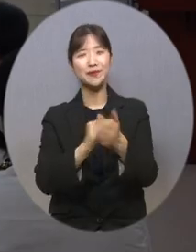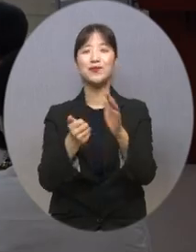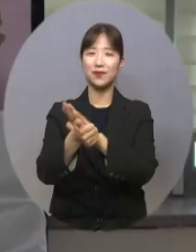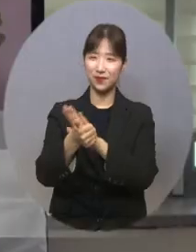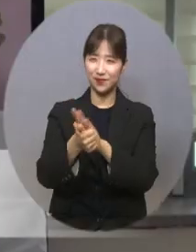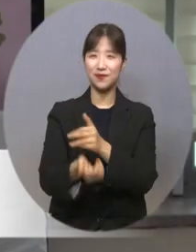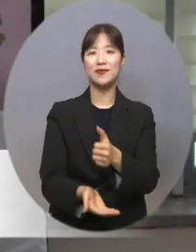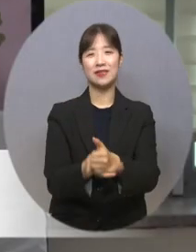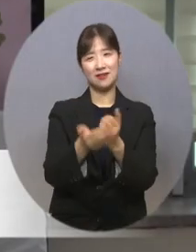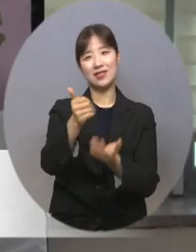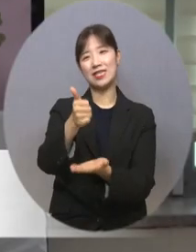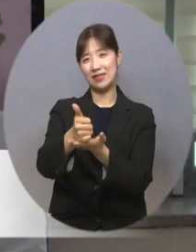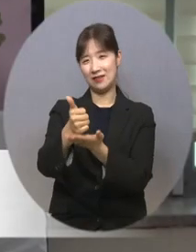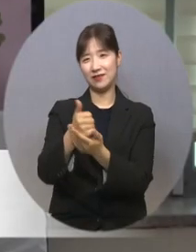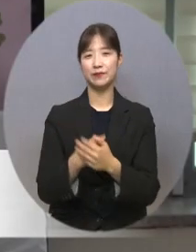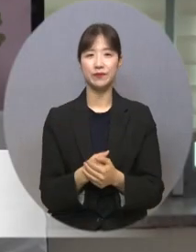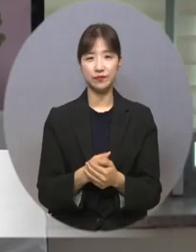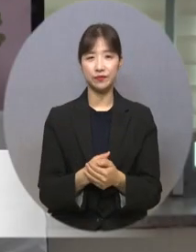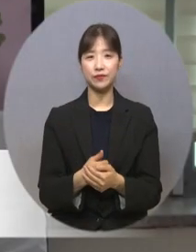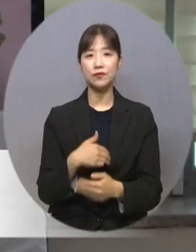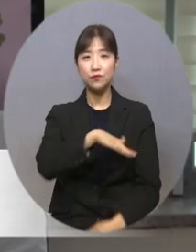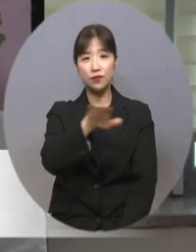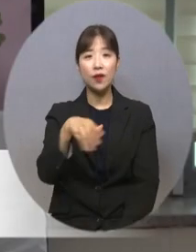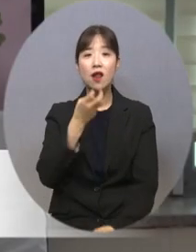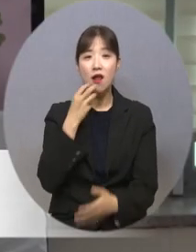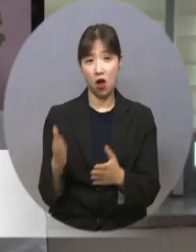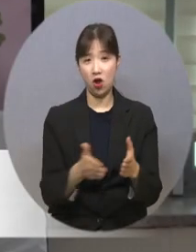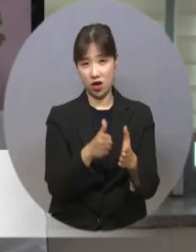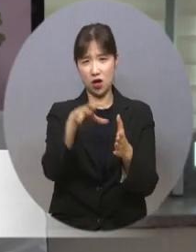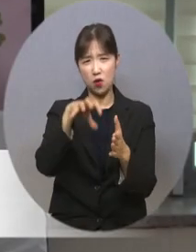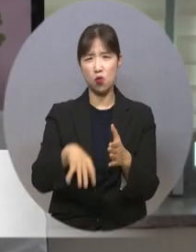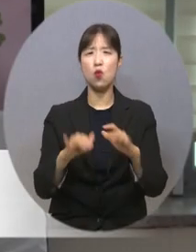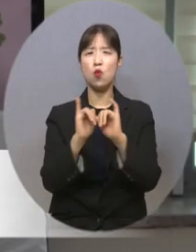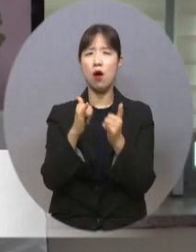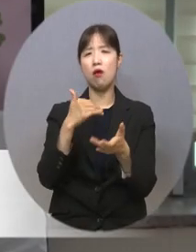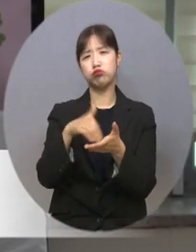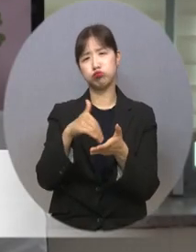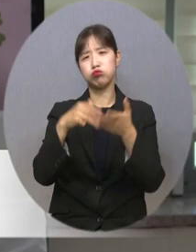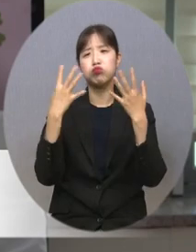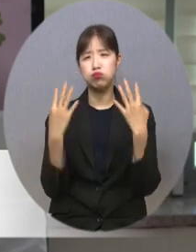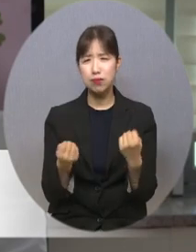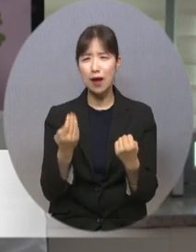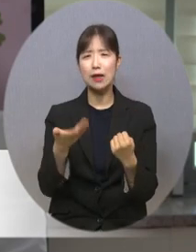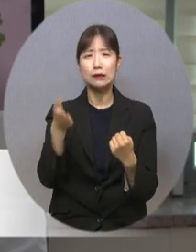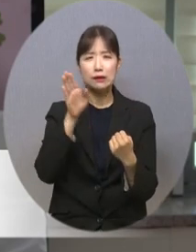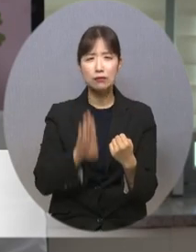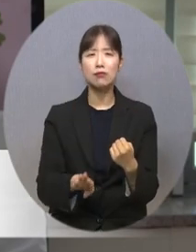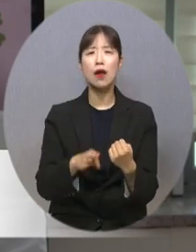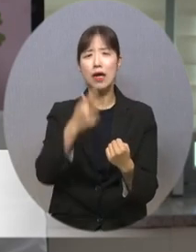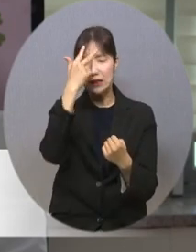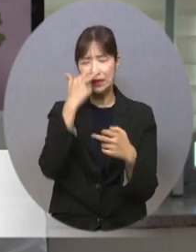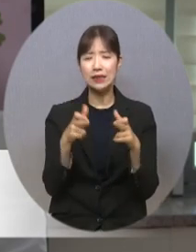자리였습니다. 우리 경기도는 인구도 많은데 단 한 개의